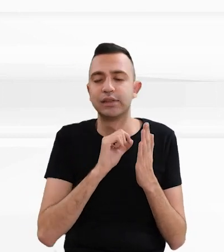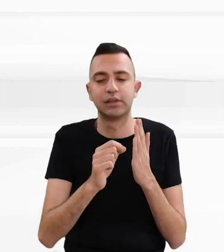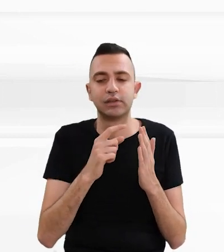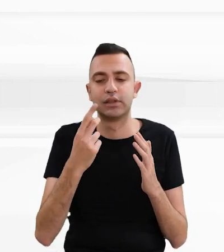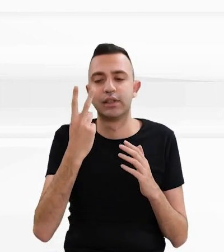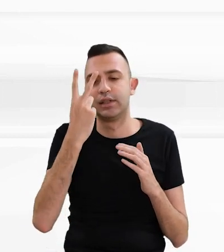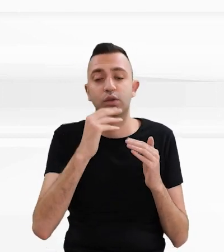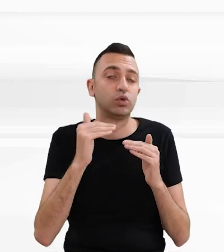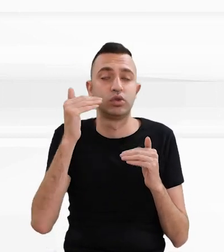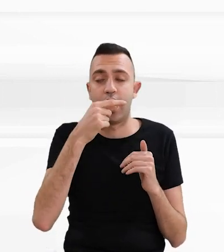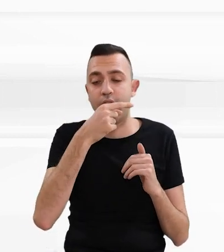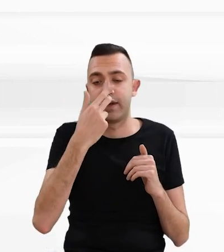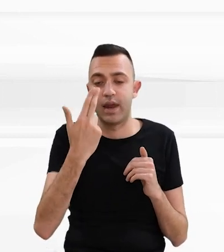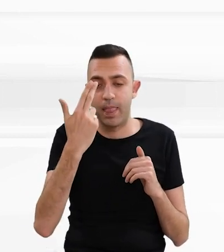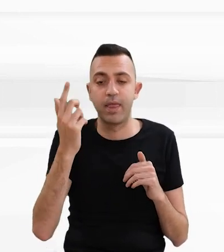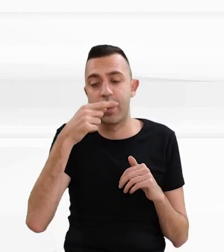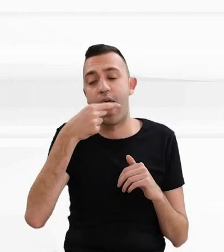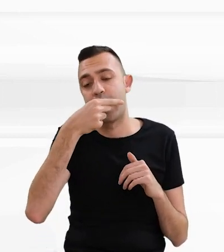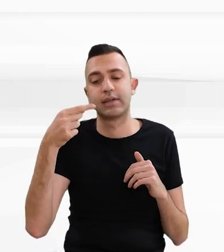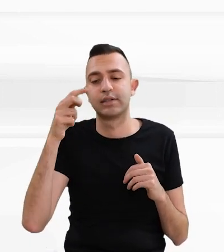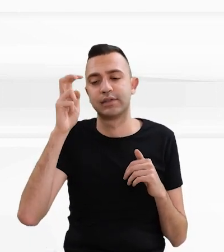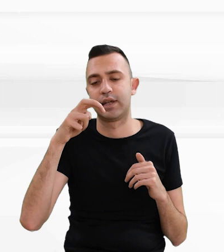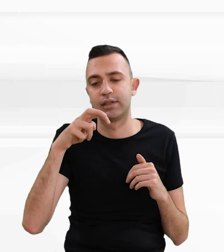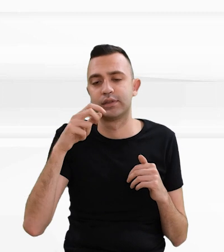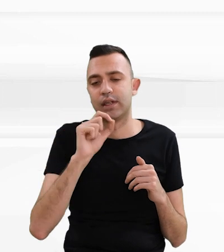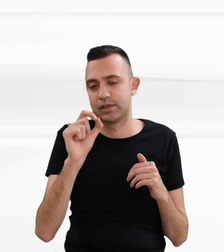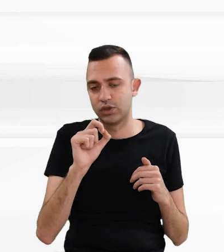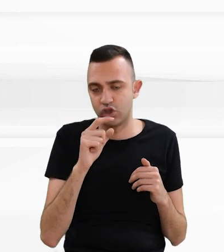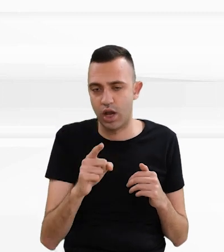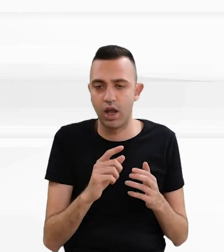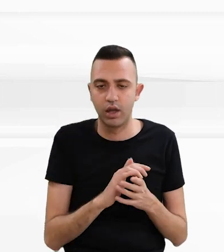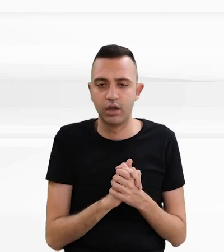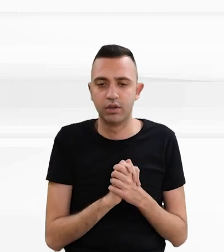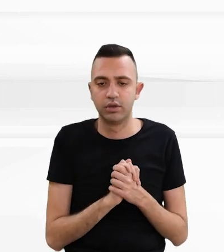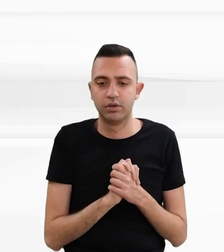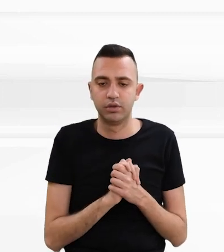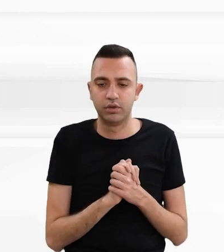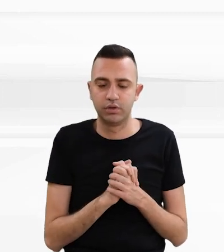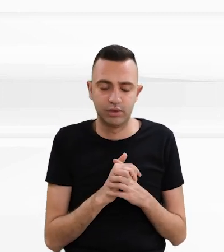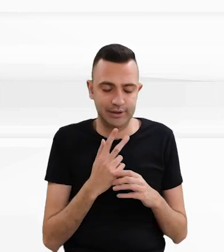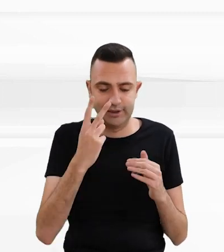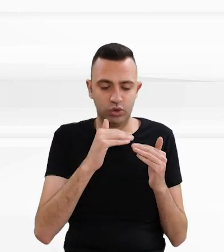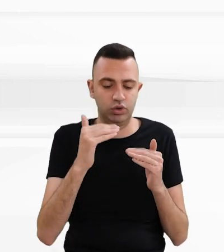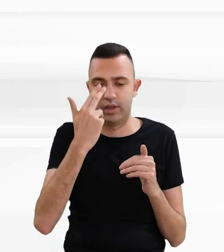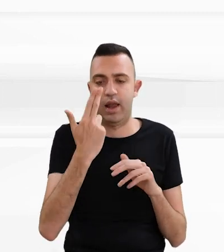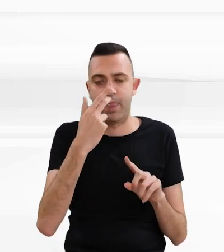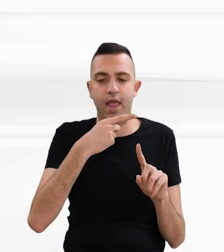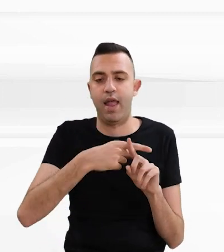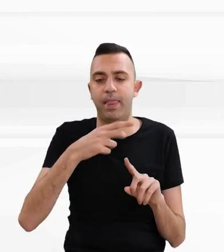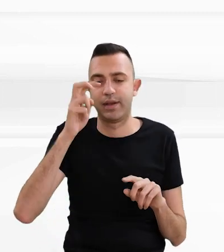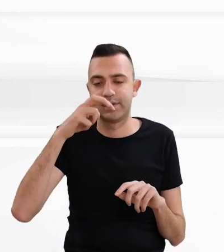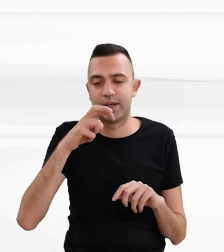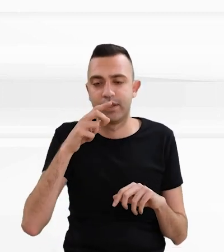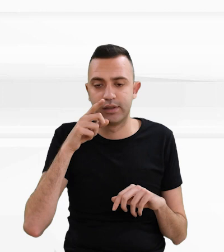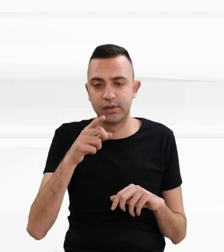2 üssü 7 eksi -8 yazılacaktır Dolayısıyla şu devam edelim 207 artı 8 Demek